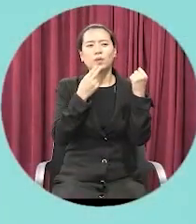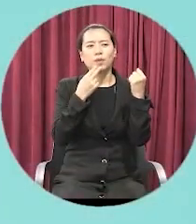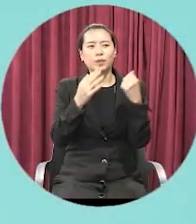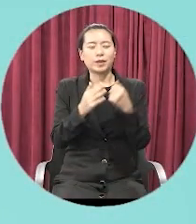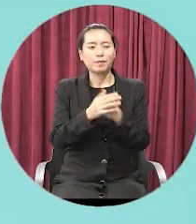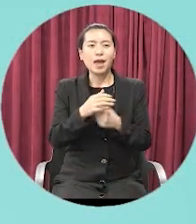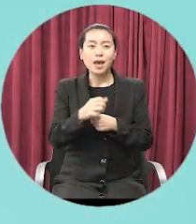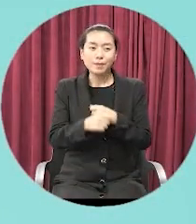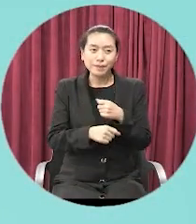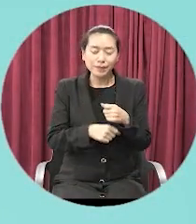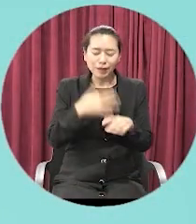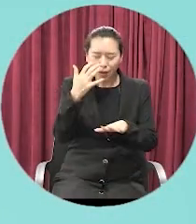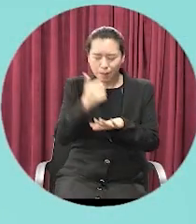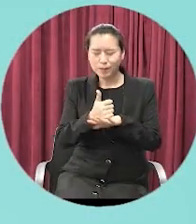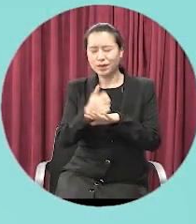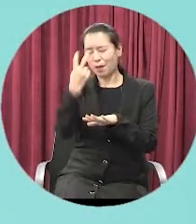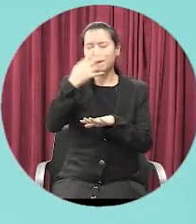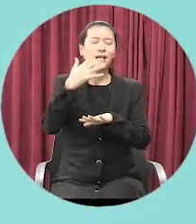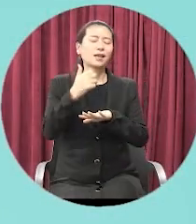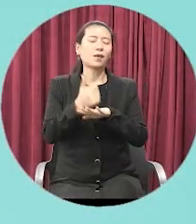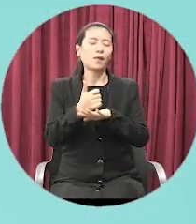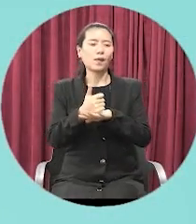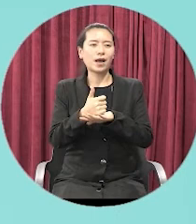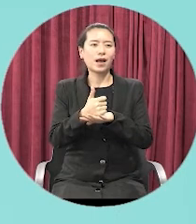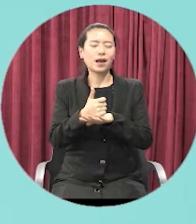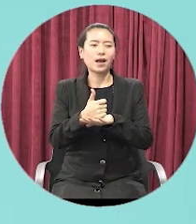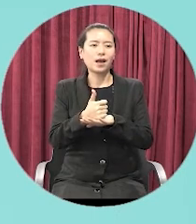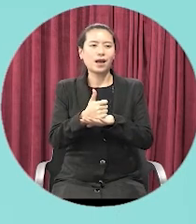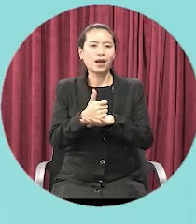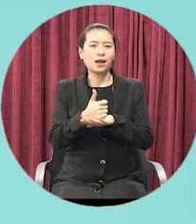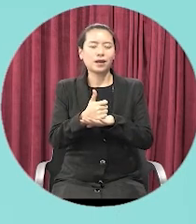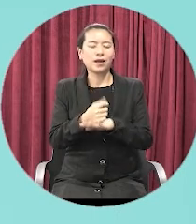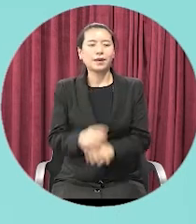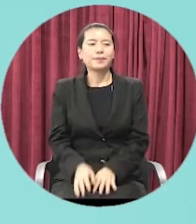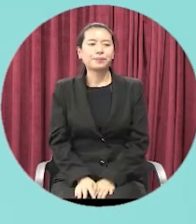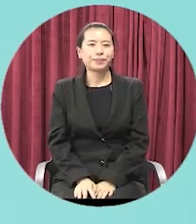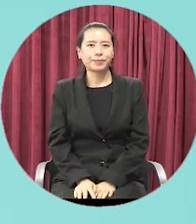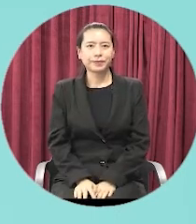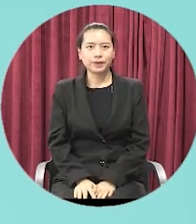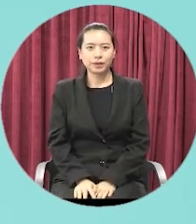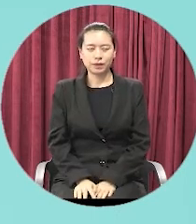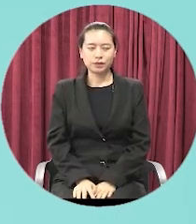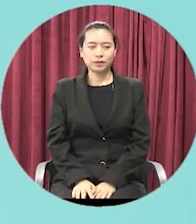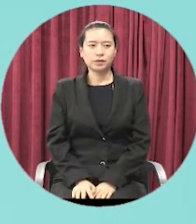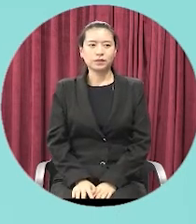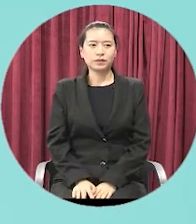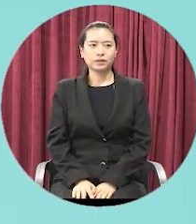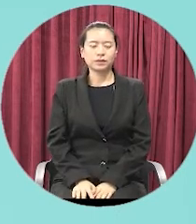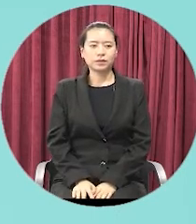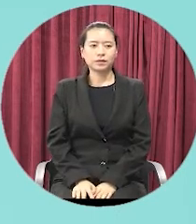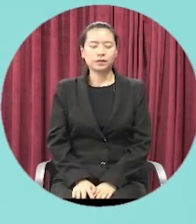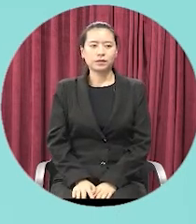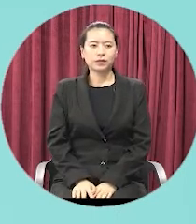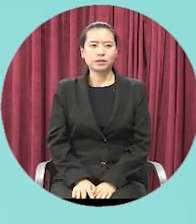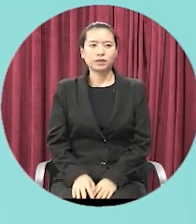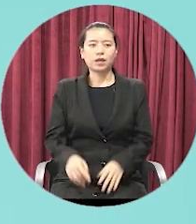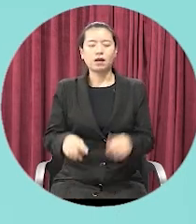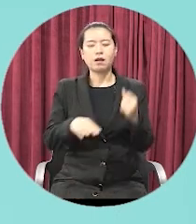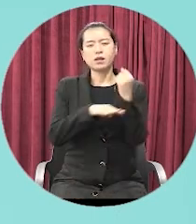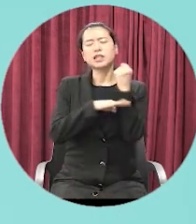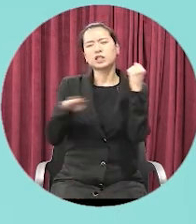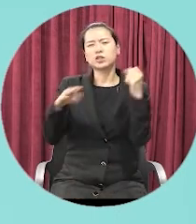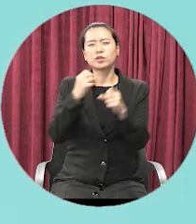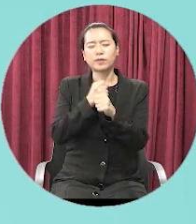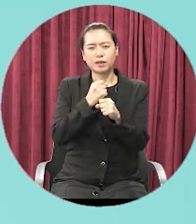검사결과에 에 보통 제펜 텍트로 많이 타이핑 되어 있는데 그런 것들이 lp 기술을 적용해서 좀 정화시키는